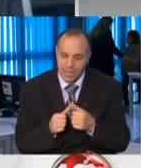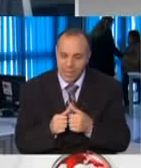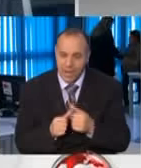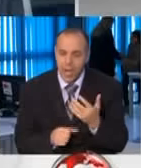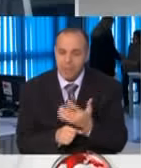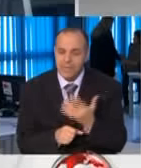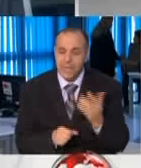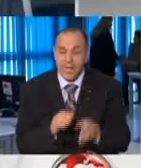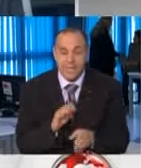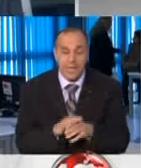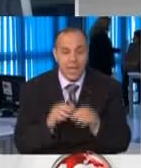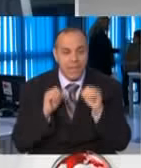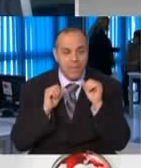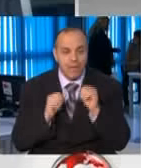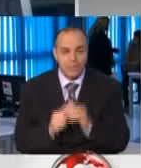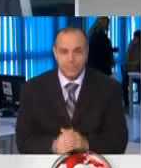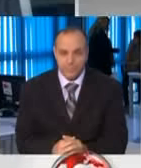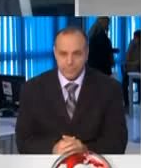الخامسة لانطلاق الثورة؟